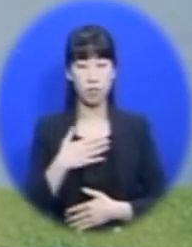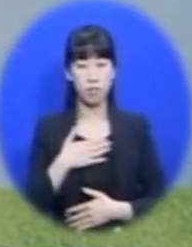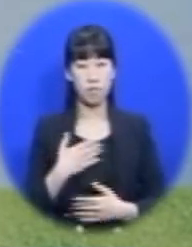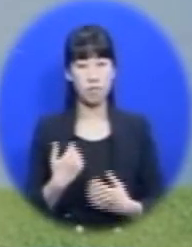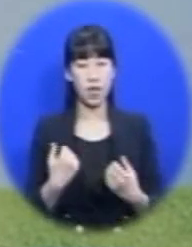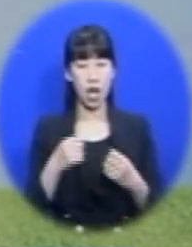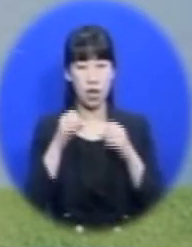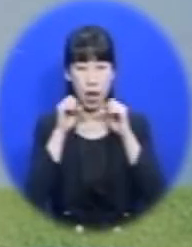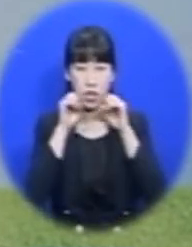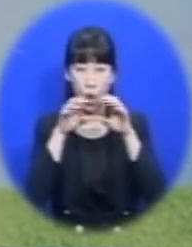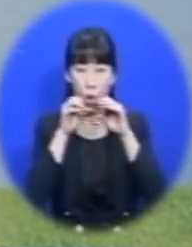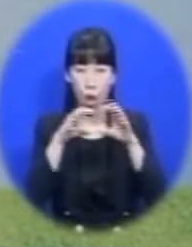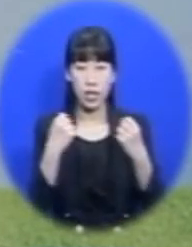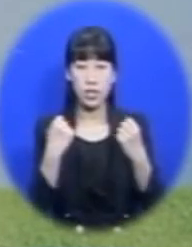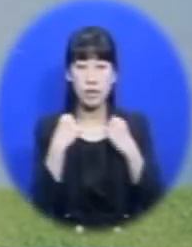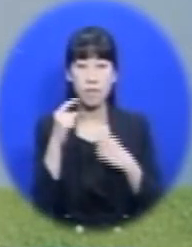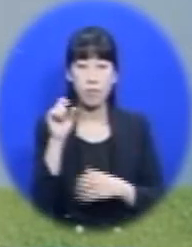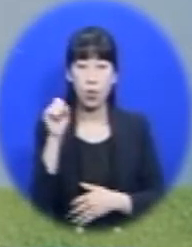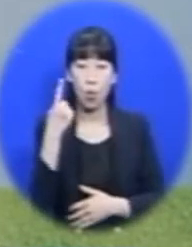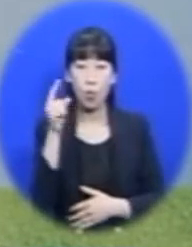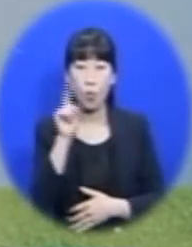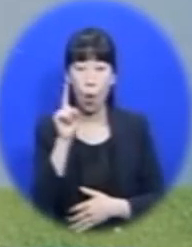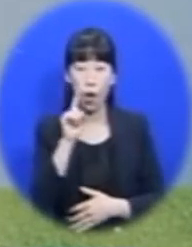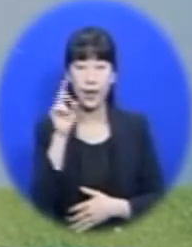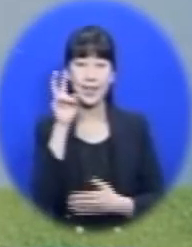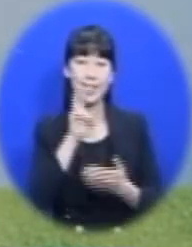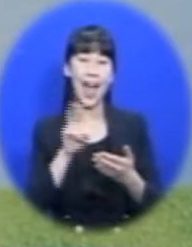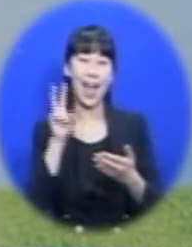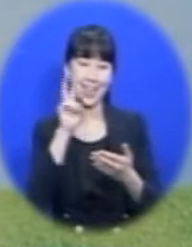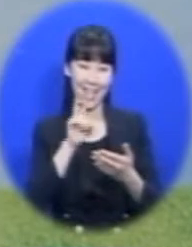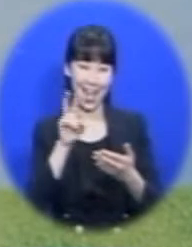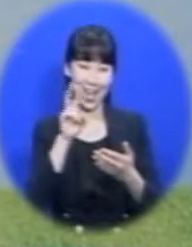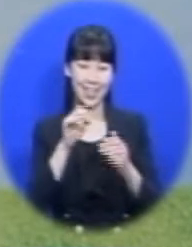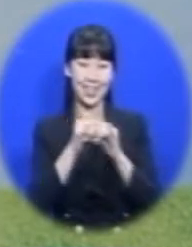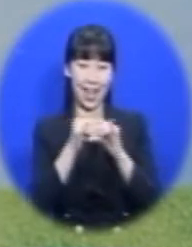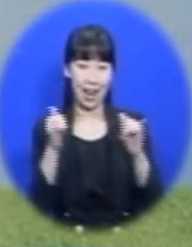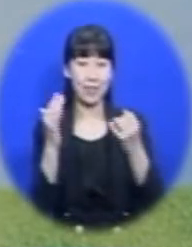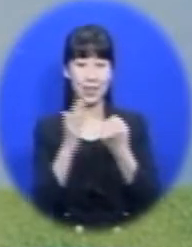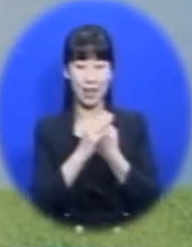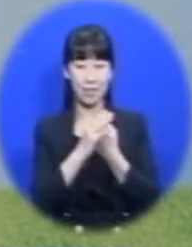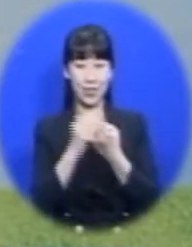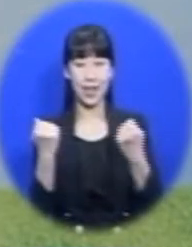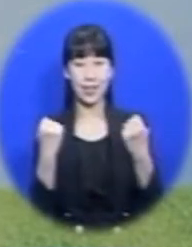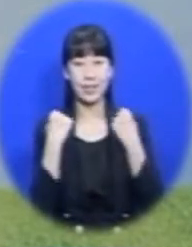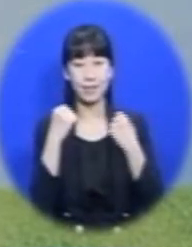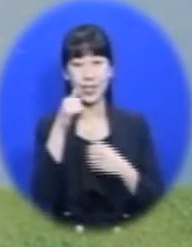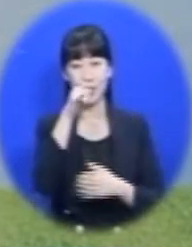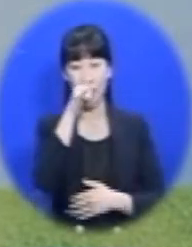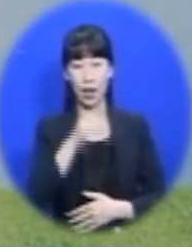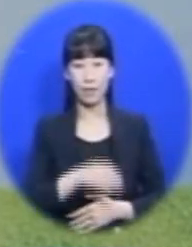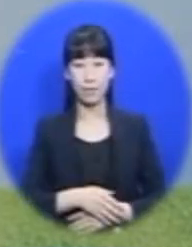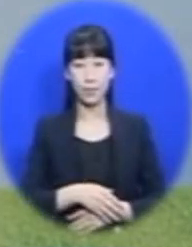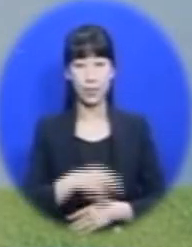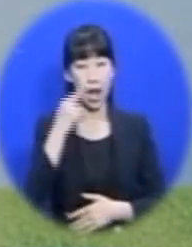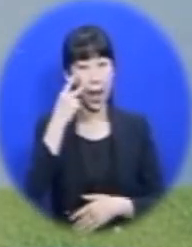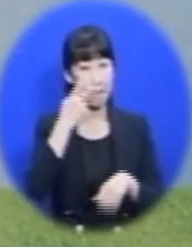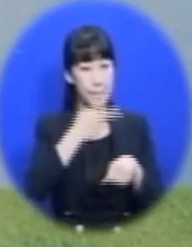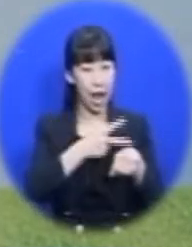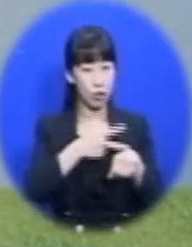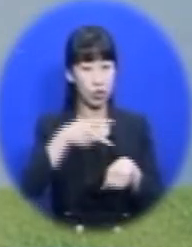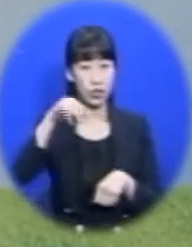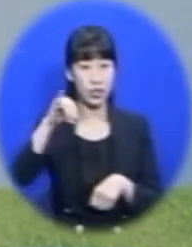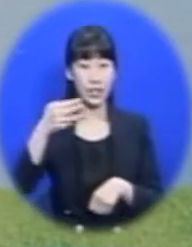어디서 왔습니까? 그들은 찬양하는 사람이었기 때문입니다. 바울과 실라가